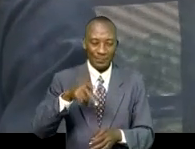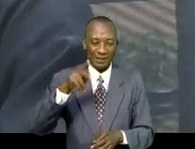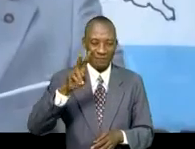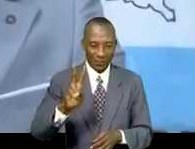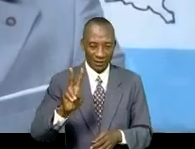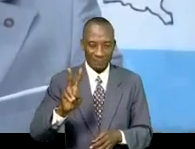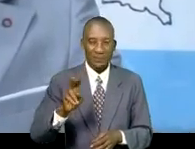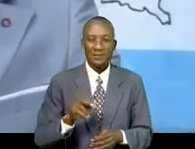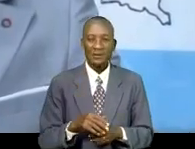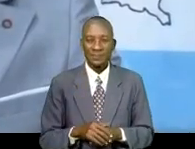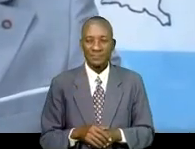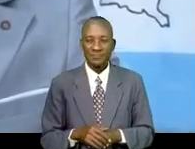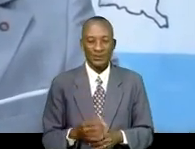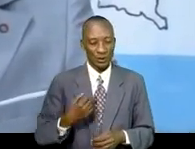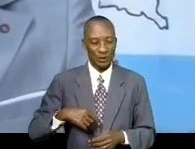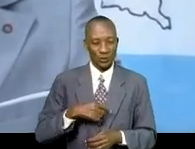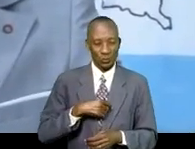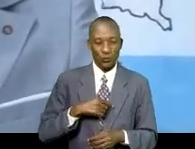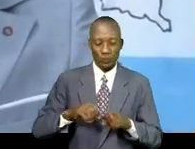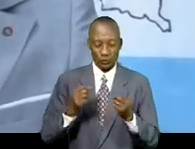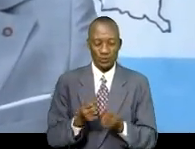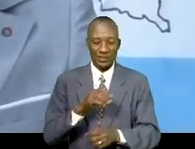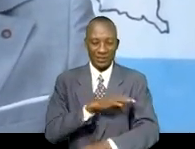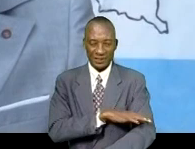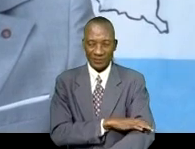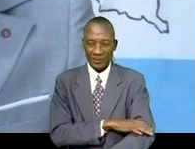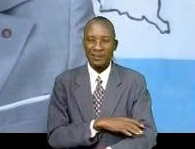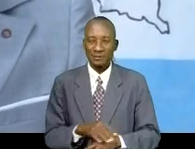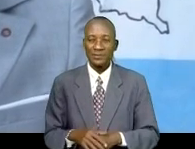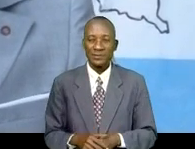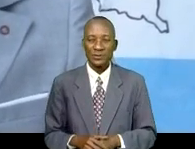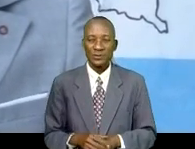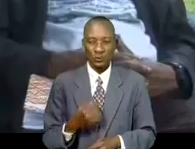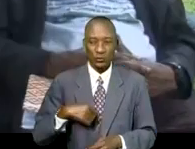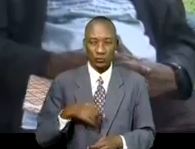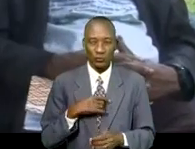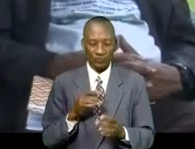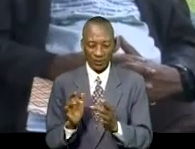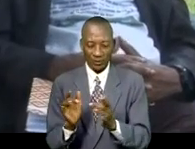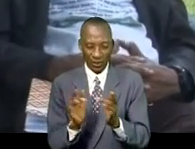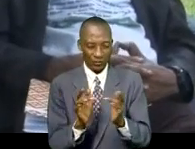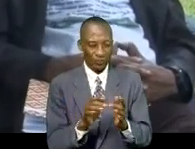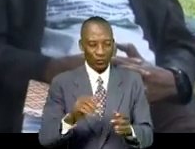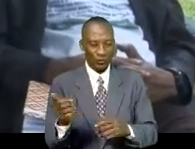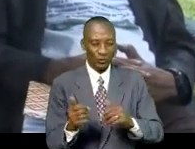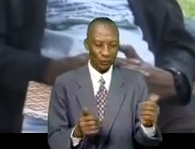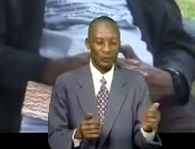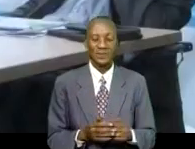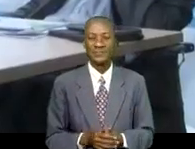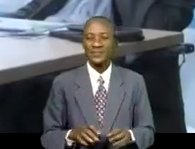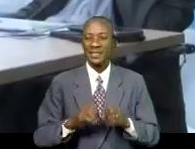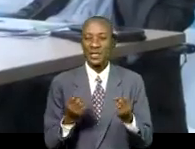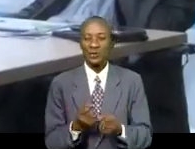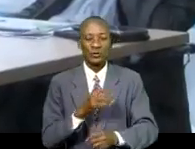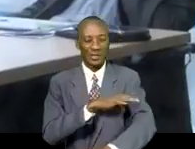nous le verrons et nous en tant que société civile, nous avons notre ADN qui n'a pas changé. La société civile environnementale et